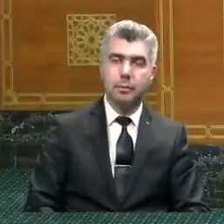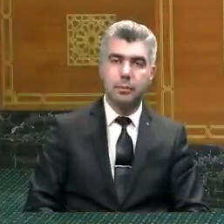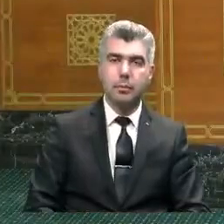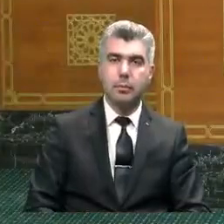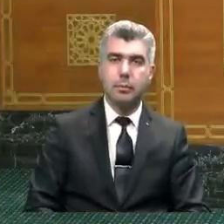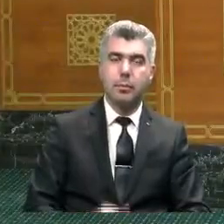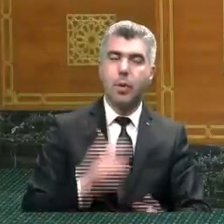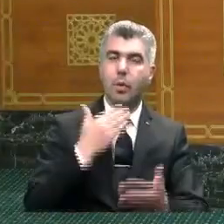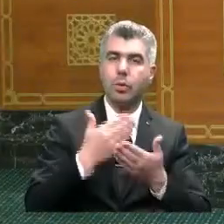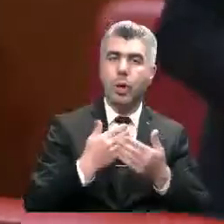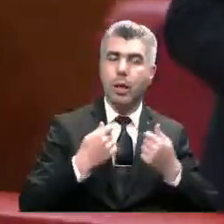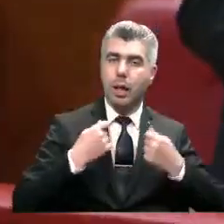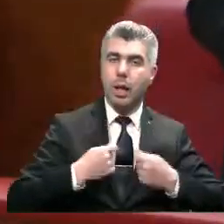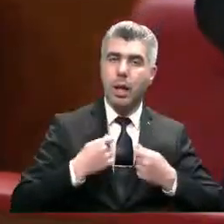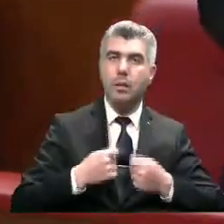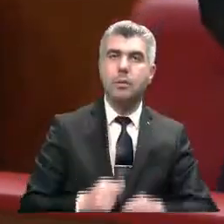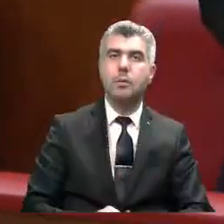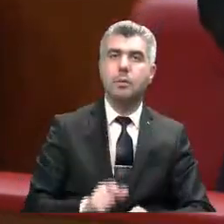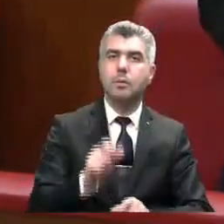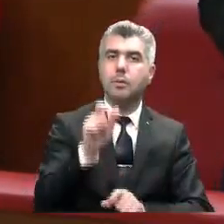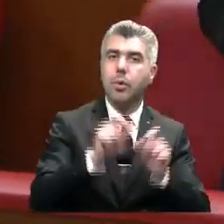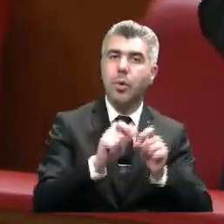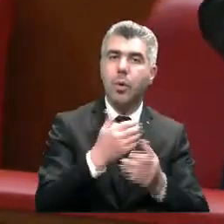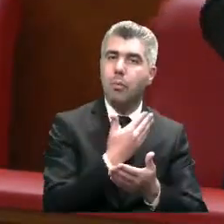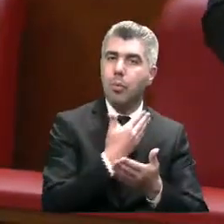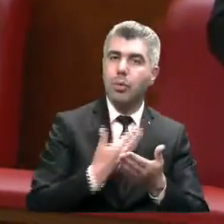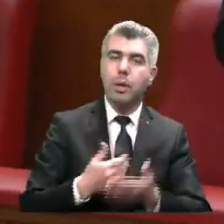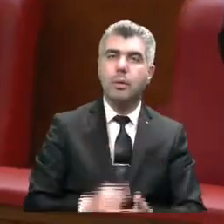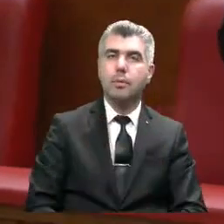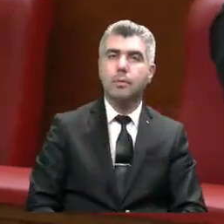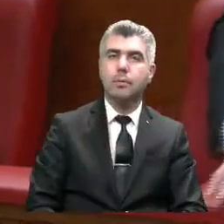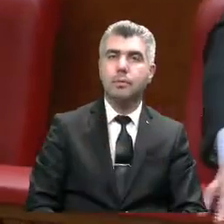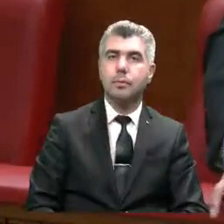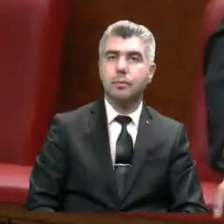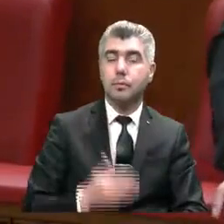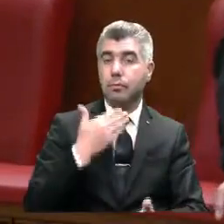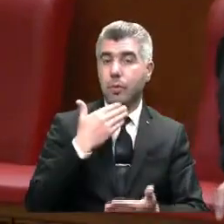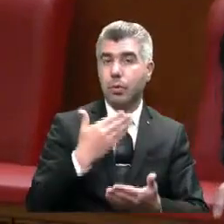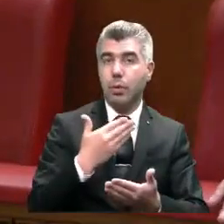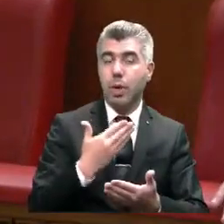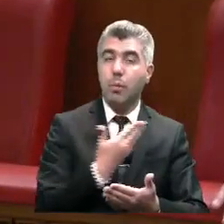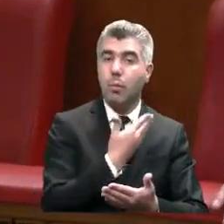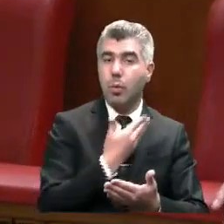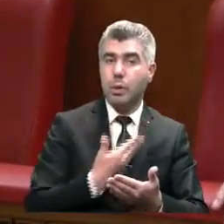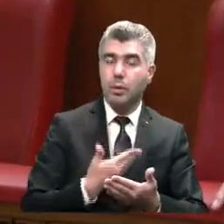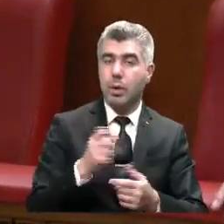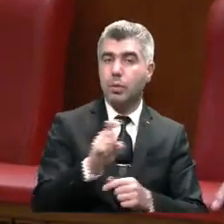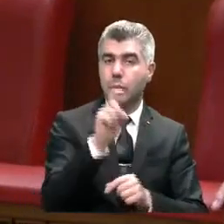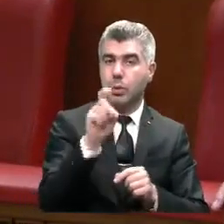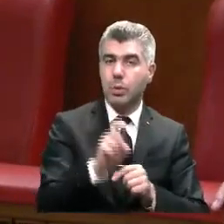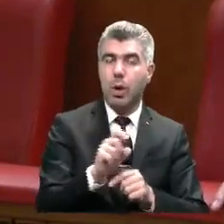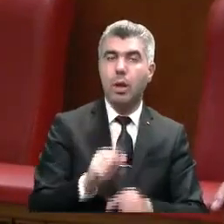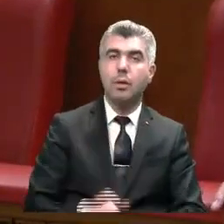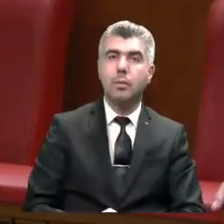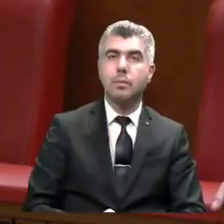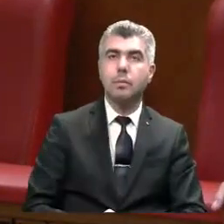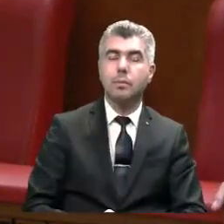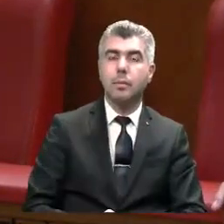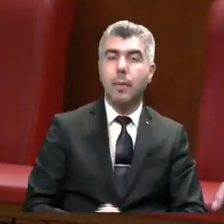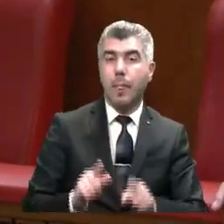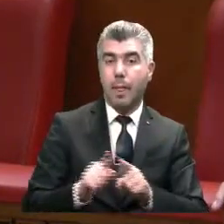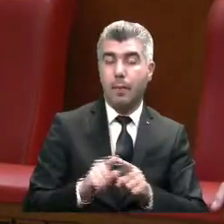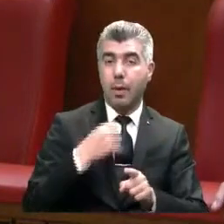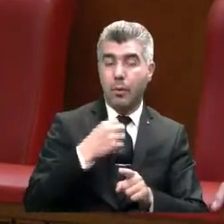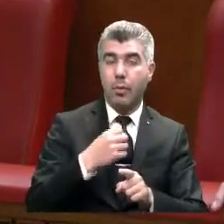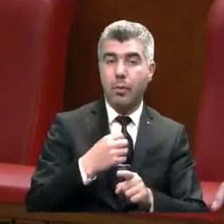شكرا السيد الرئيس السيدات والساده المستشارين المحترمين شكرا السيد المستشار على السؤال نبغي نذكر بان البلاد ديالنا